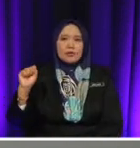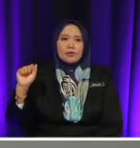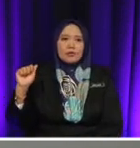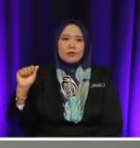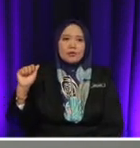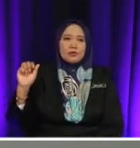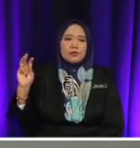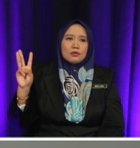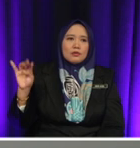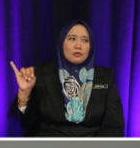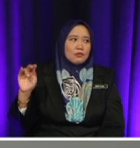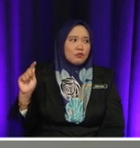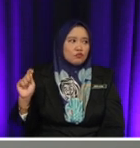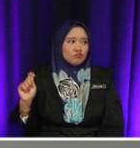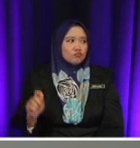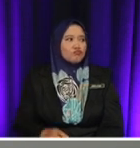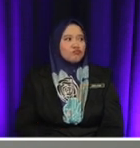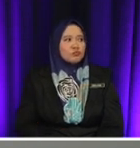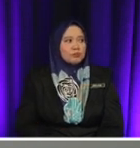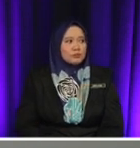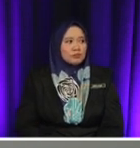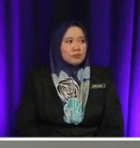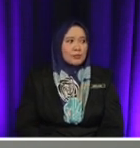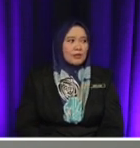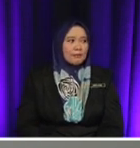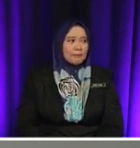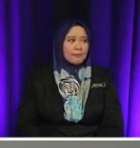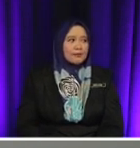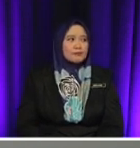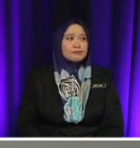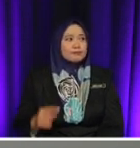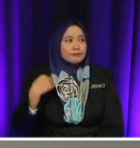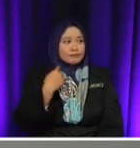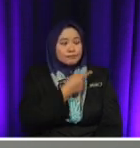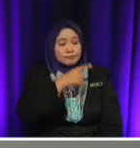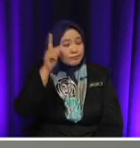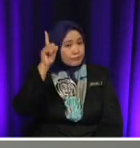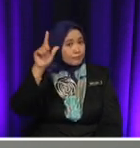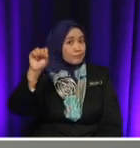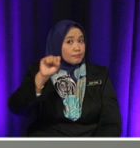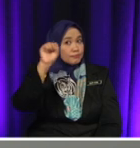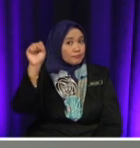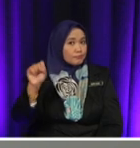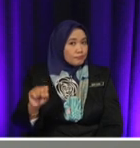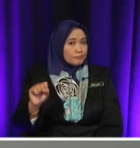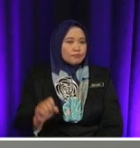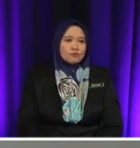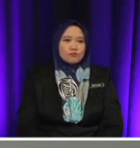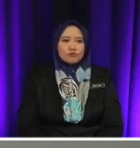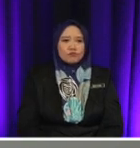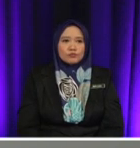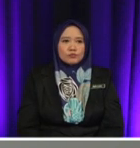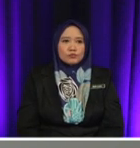menjadi satu kebiasaan dalam kalangan rakyat Malaysia pada pendapat anda wajarkah minyak kelapa sawit menjadi diet pemakanan setiap individu Berikan